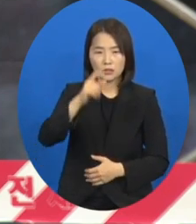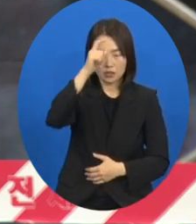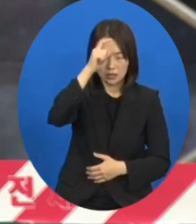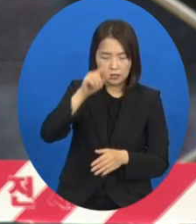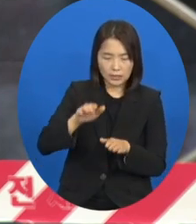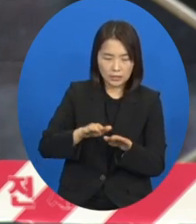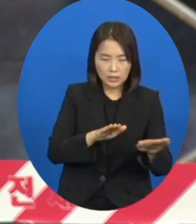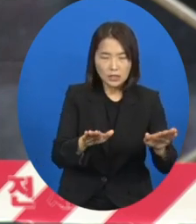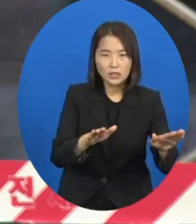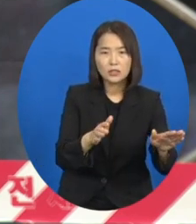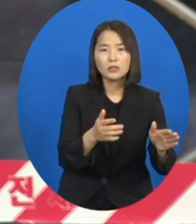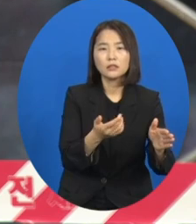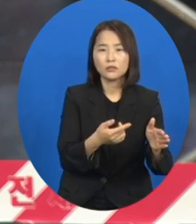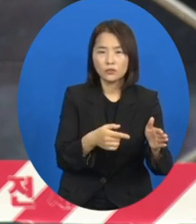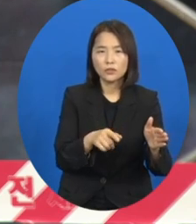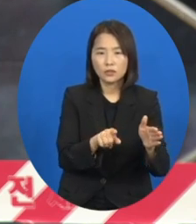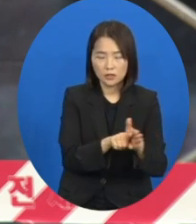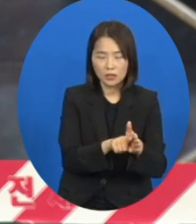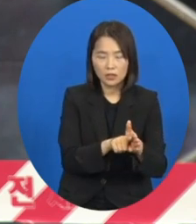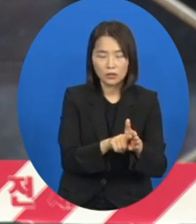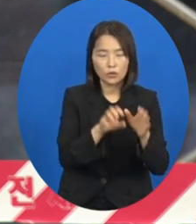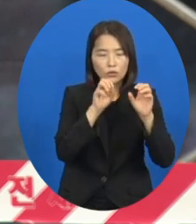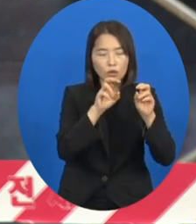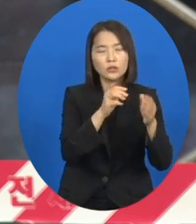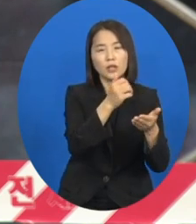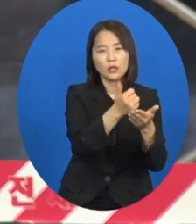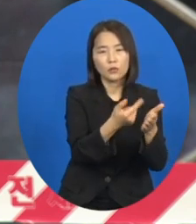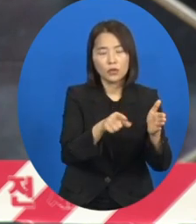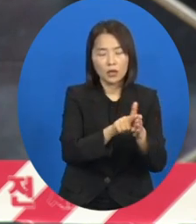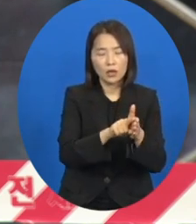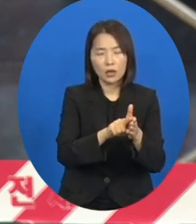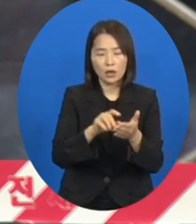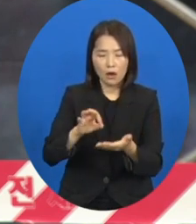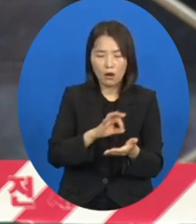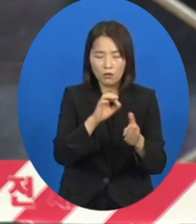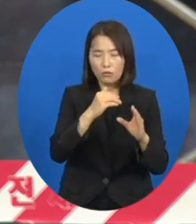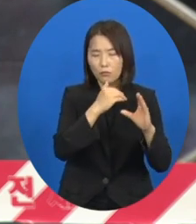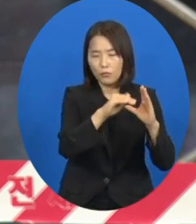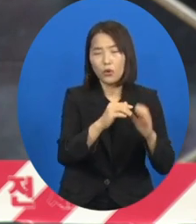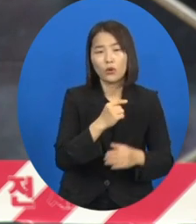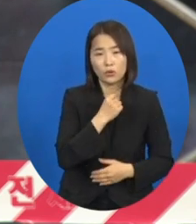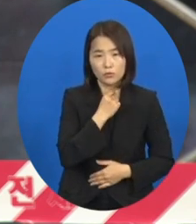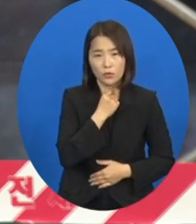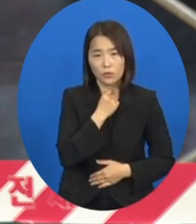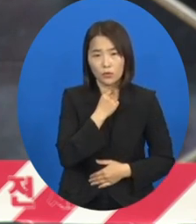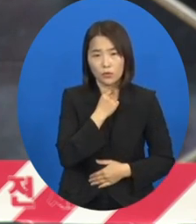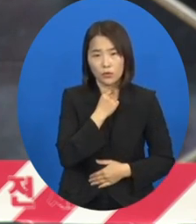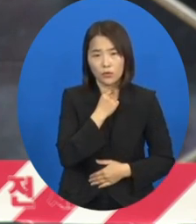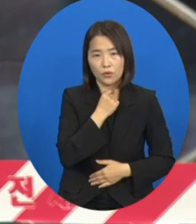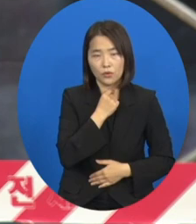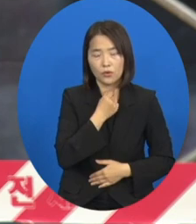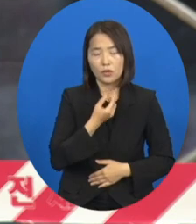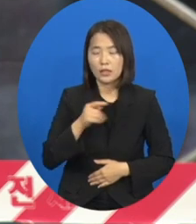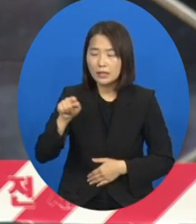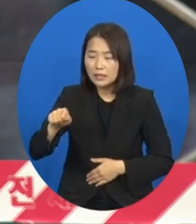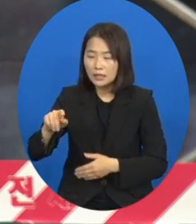지진 이 선교사님 위해서 헌금을 보내시고 싶으시겠어요. 그런데 이